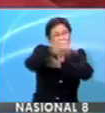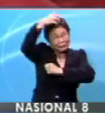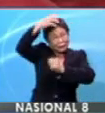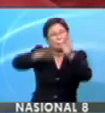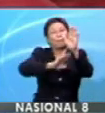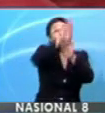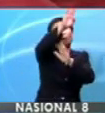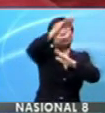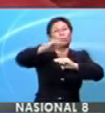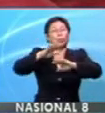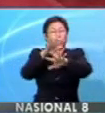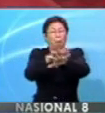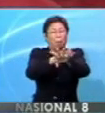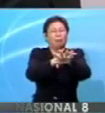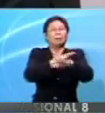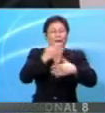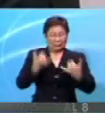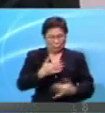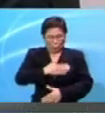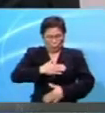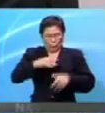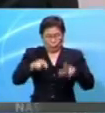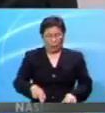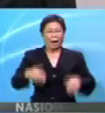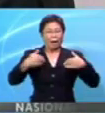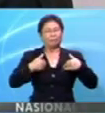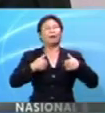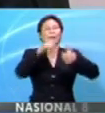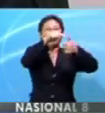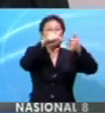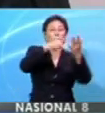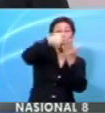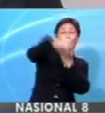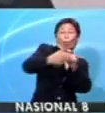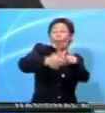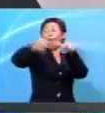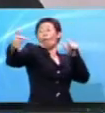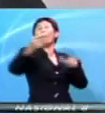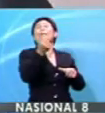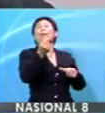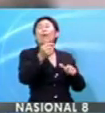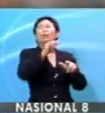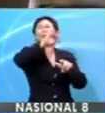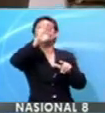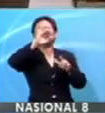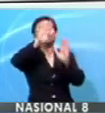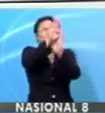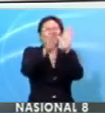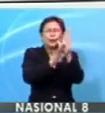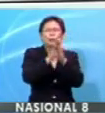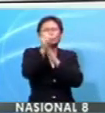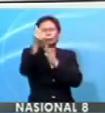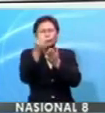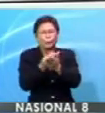pembangunan pesat yang dinikmati rakyat ini termasuk beberapa projek Mega yang bernilai berbilion R